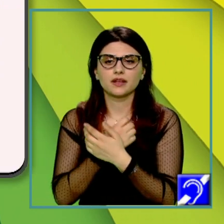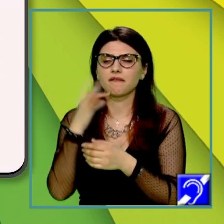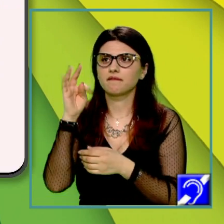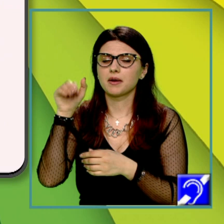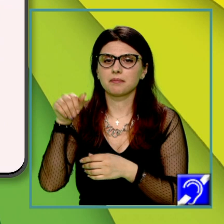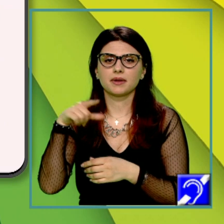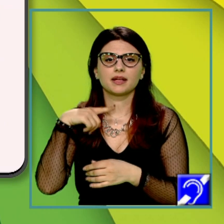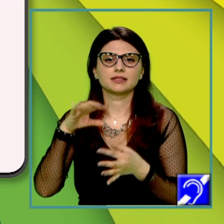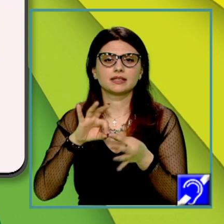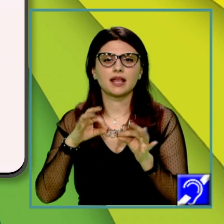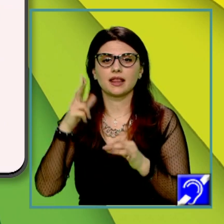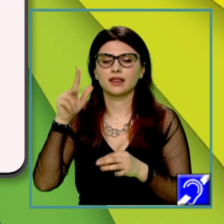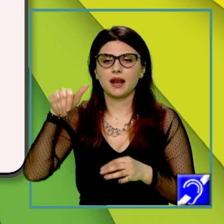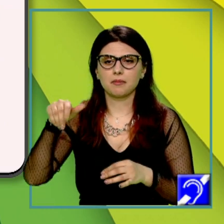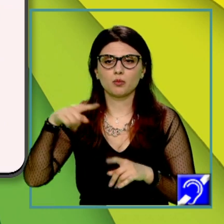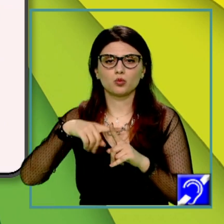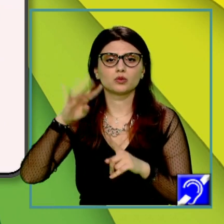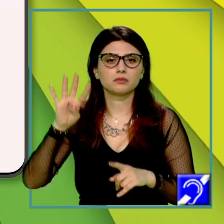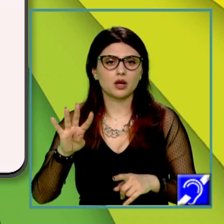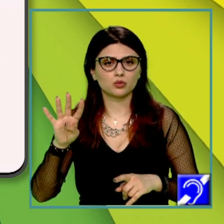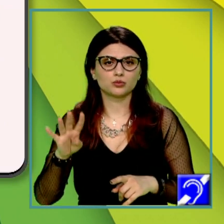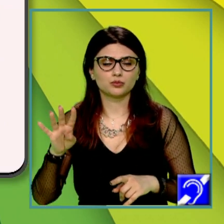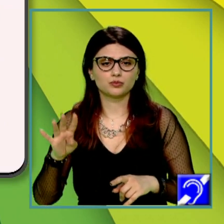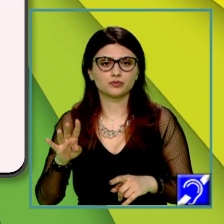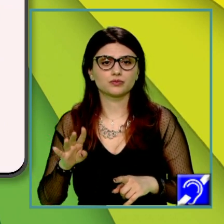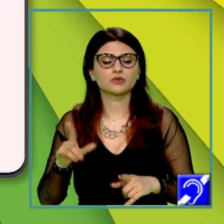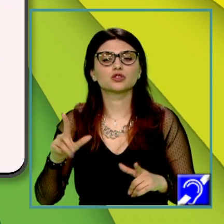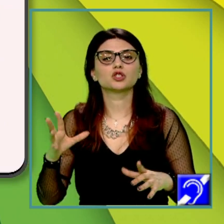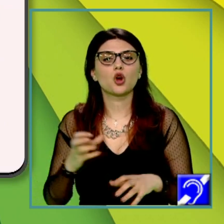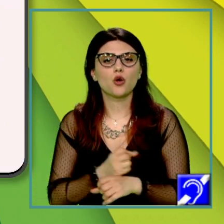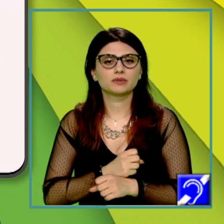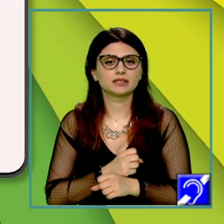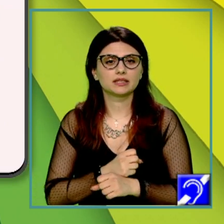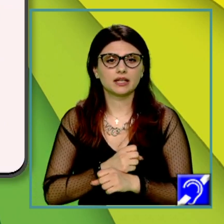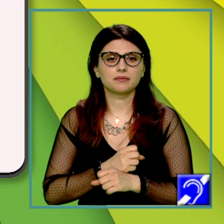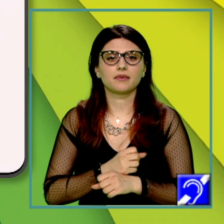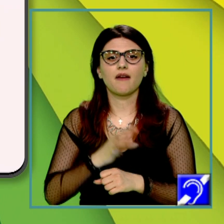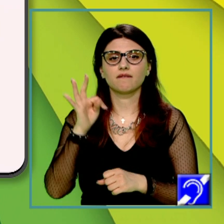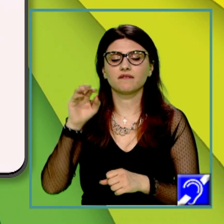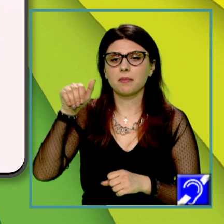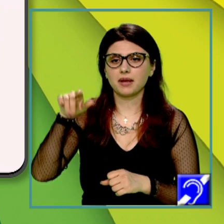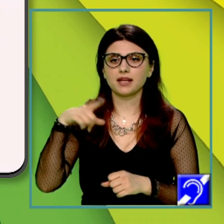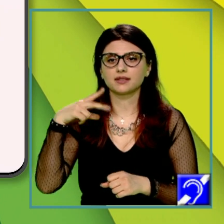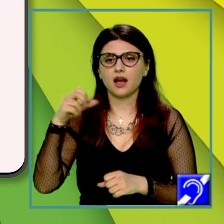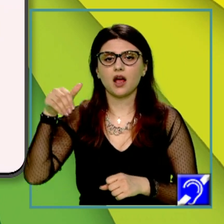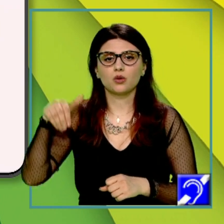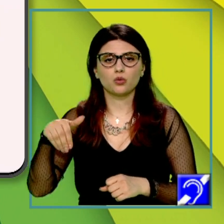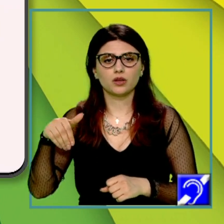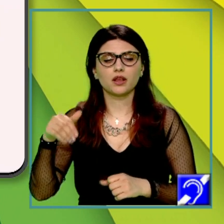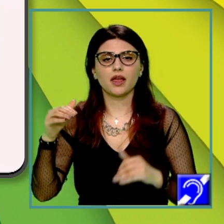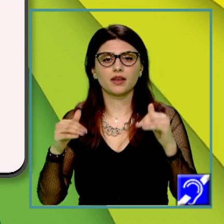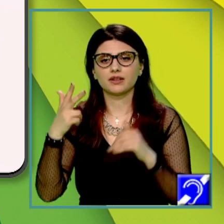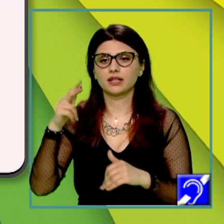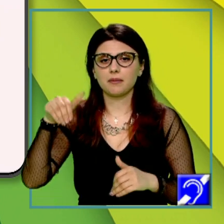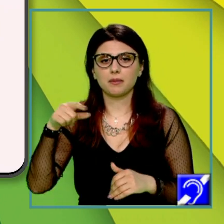punctul M IV de m egal cu trei în plus 4 obținem efden egal cu ea deci Vaillant cu